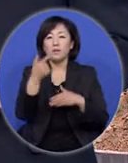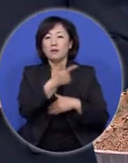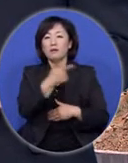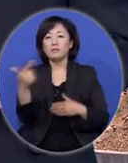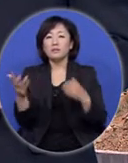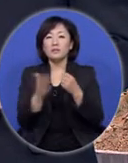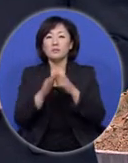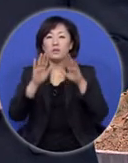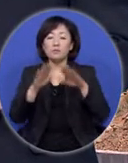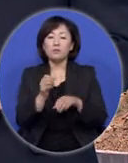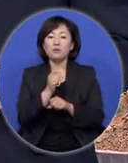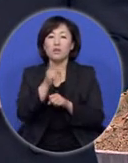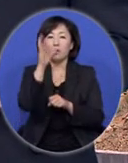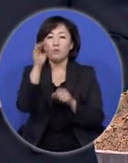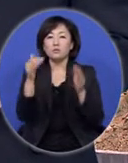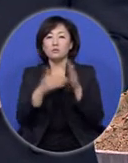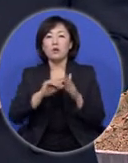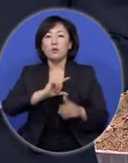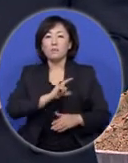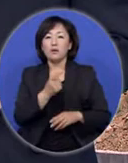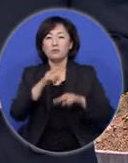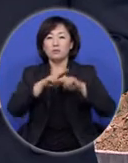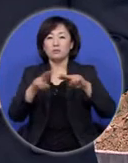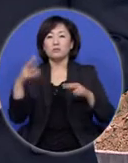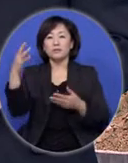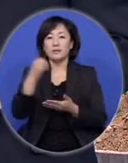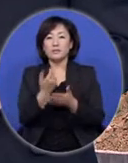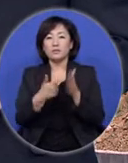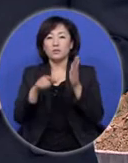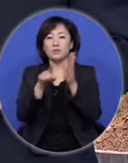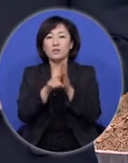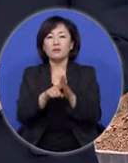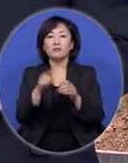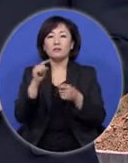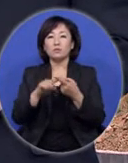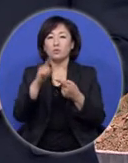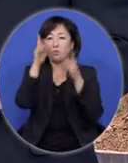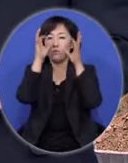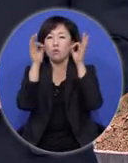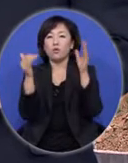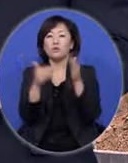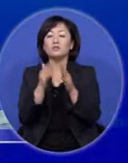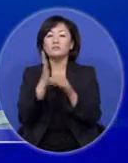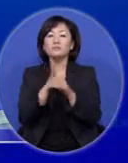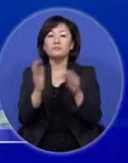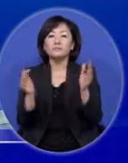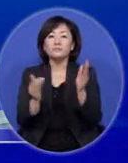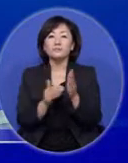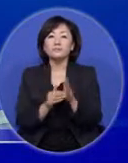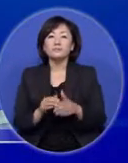이 기회에 아예 제조 면허 취득까지 검토하고 있습니다. UBC 뉴스 서영만입니다.